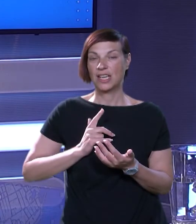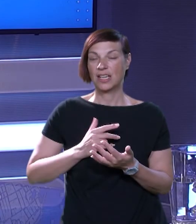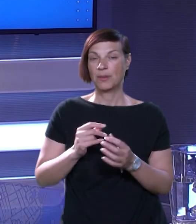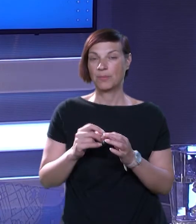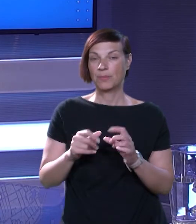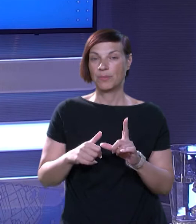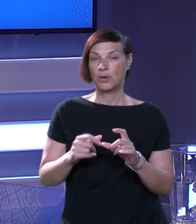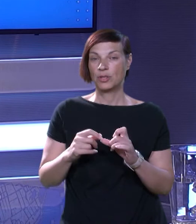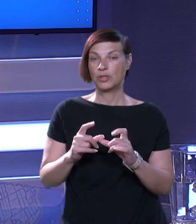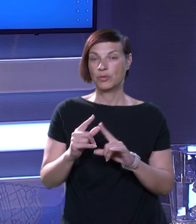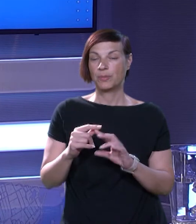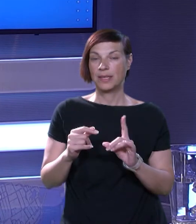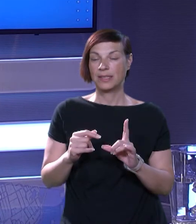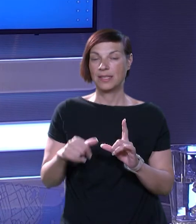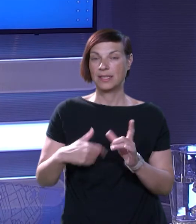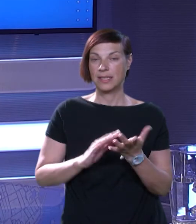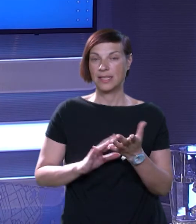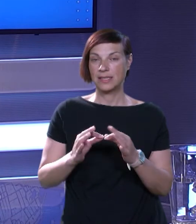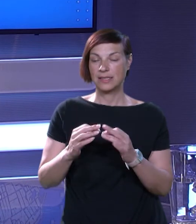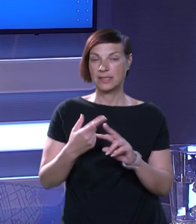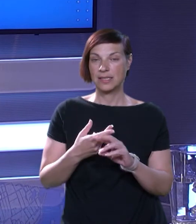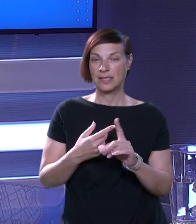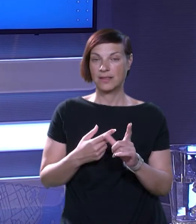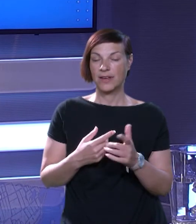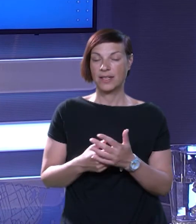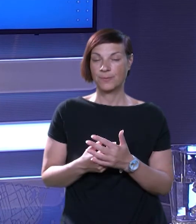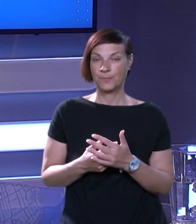Znači, Bol, Supetar, Jelsa, Hvar,